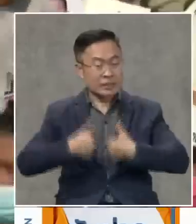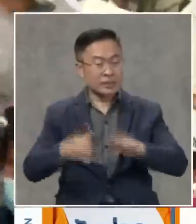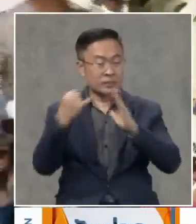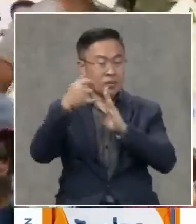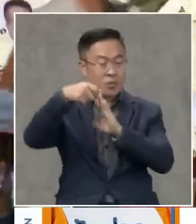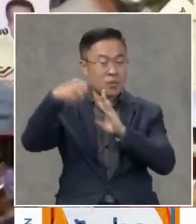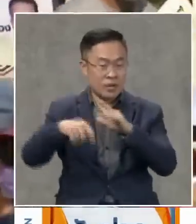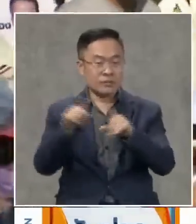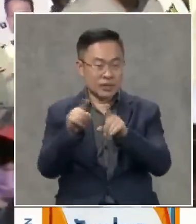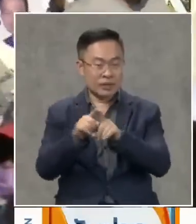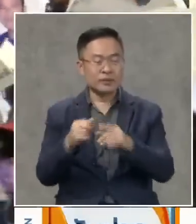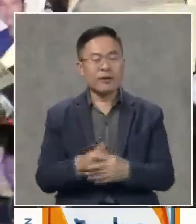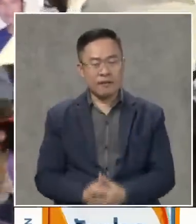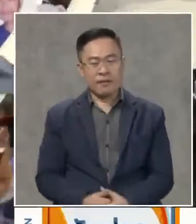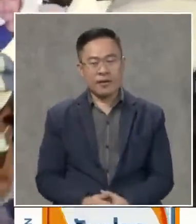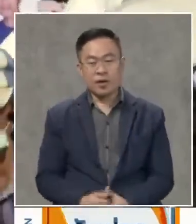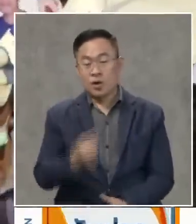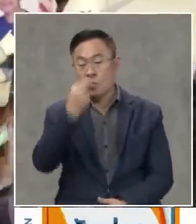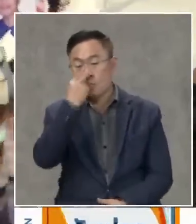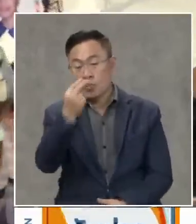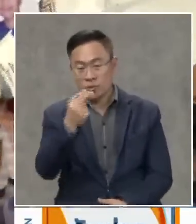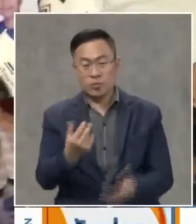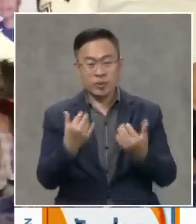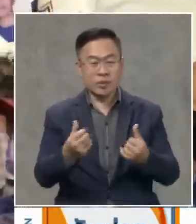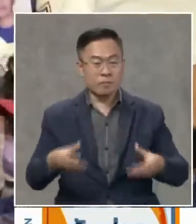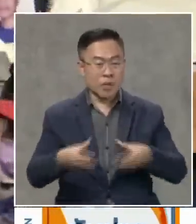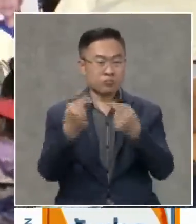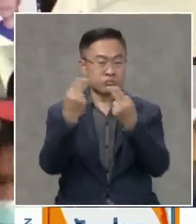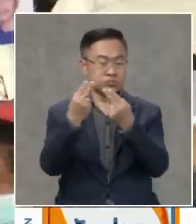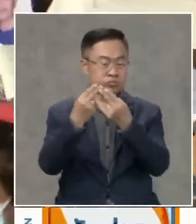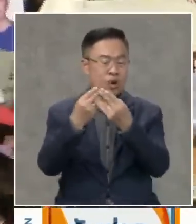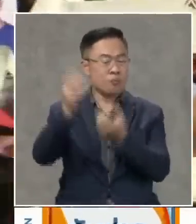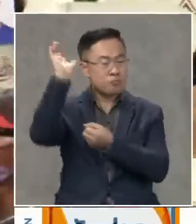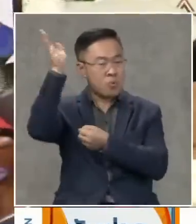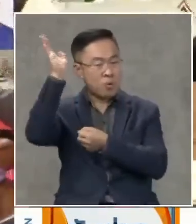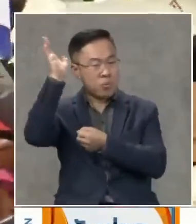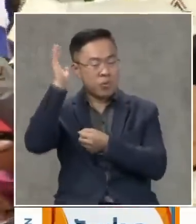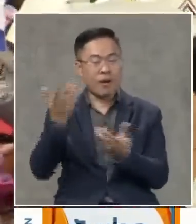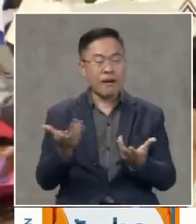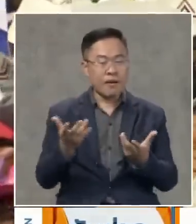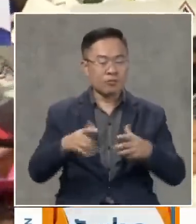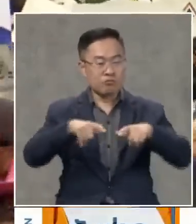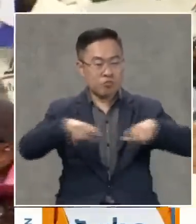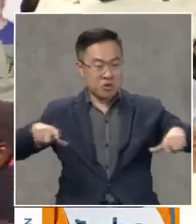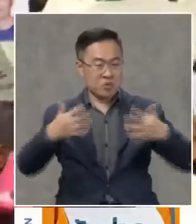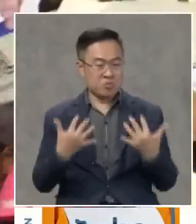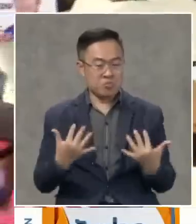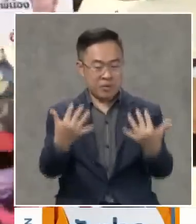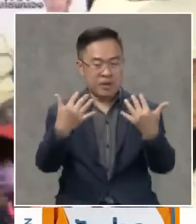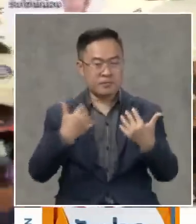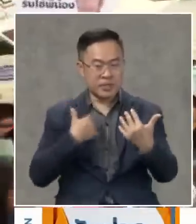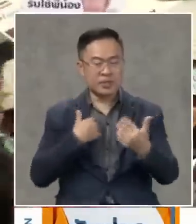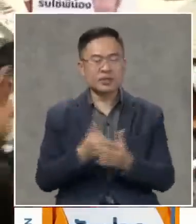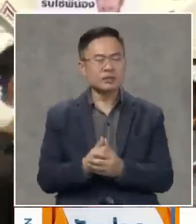ะเดี๋ยวจะพาไปดูคิวปราศัยใหญ่วันนี้กันหน่อยของรวมไทยสร้างชาติค่ะจัดเต็มเลยนะคะประเดิมเวทีค่ะจะมีคุณคิงเอก